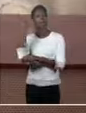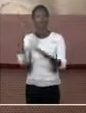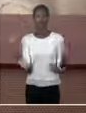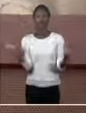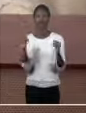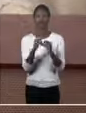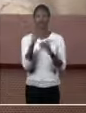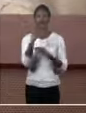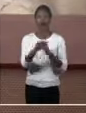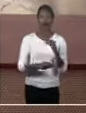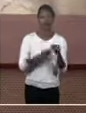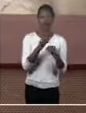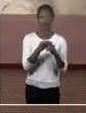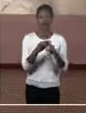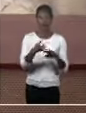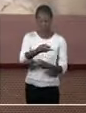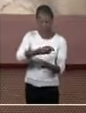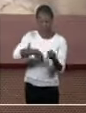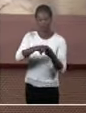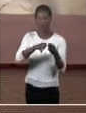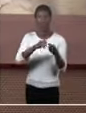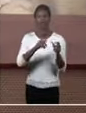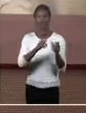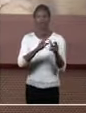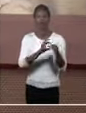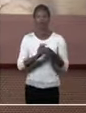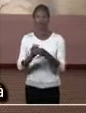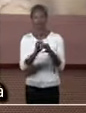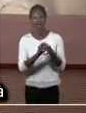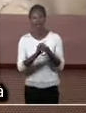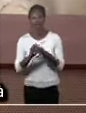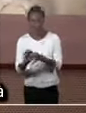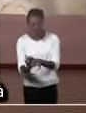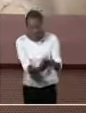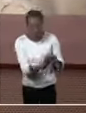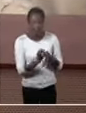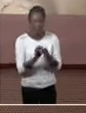solidaire nous amène des entreprises sur ce type d'activité qui,